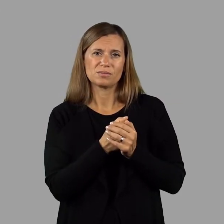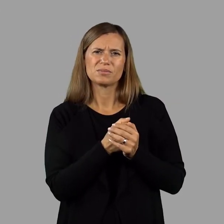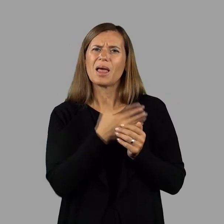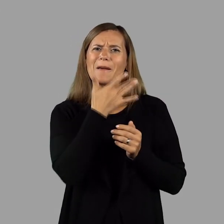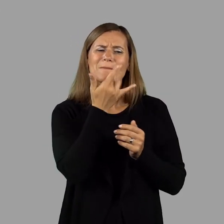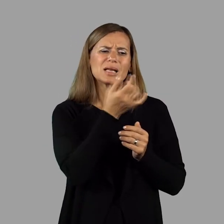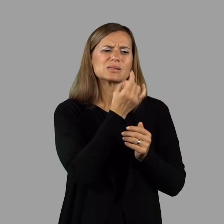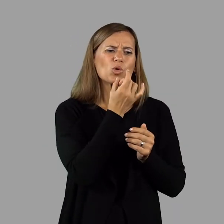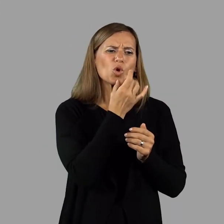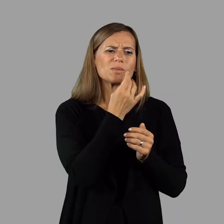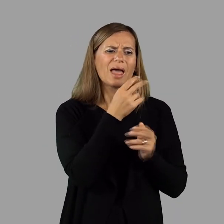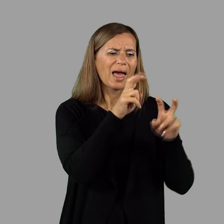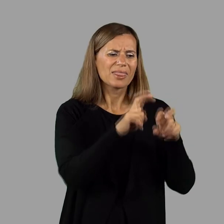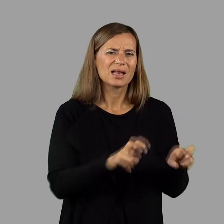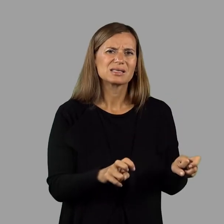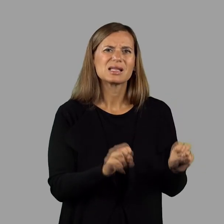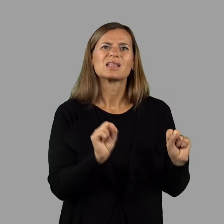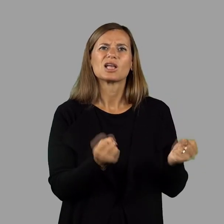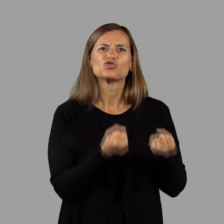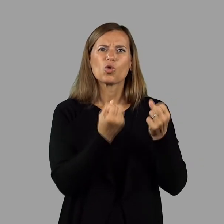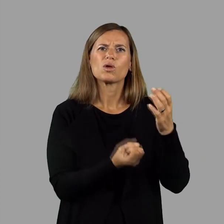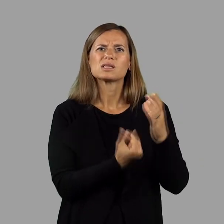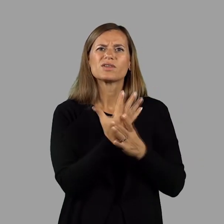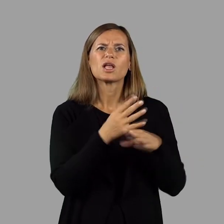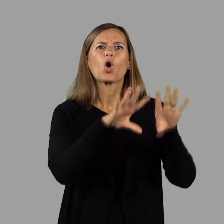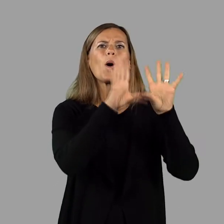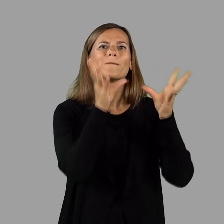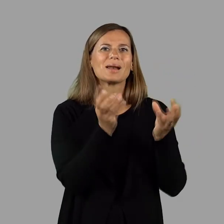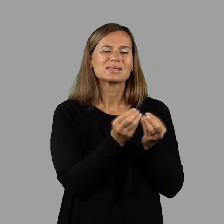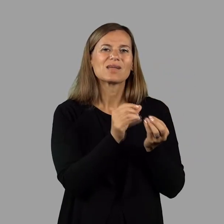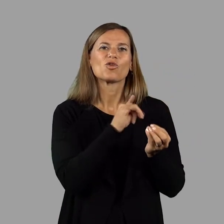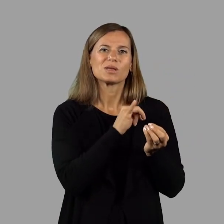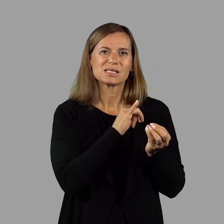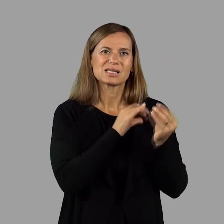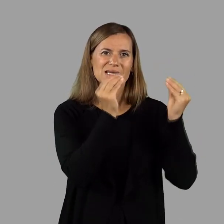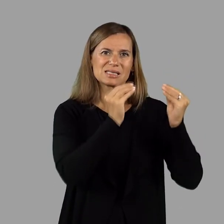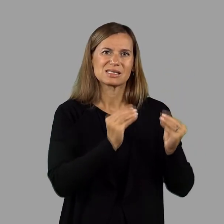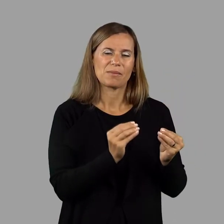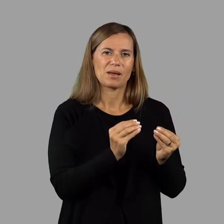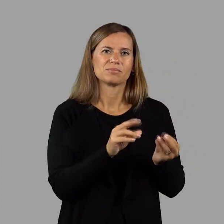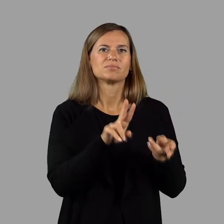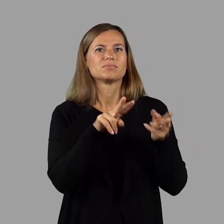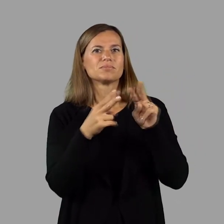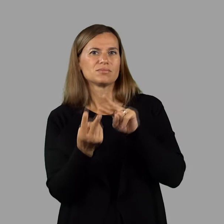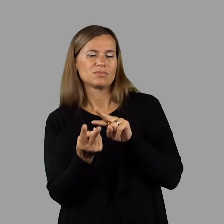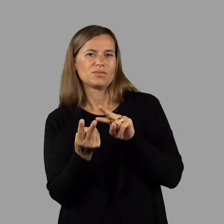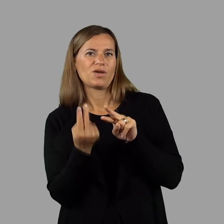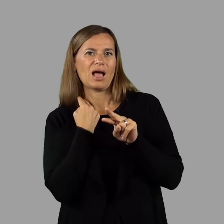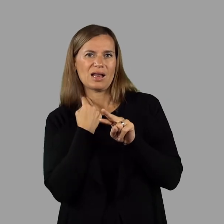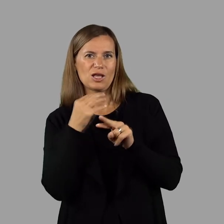Brez podrobne analize je težko razviti kompleksne informacijske sisteme.